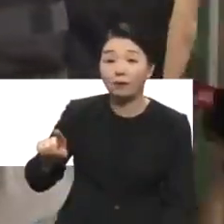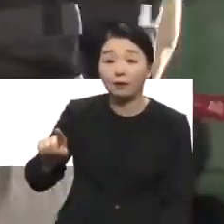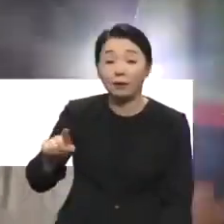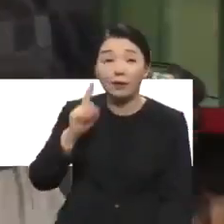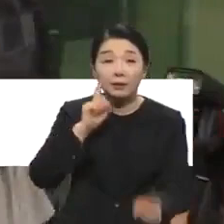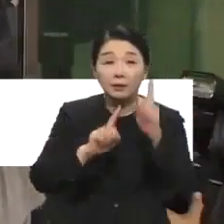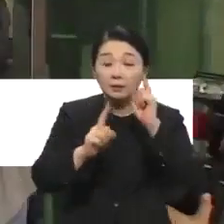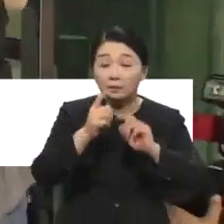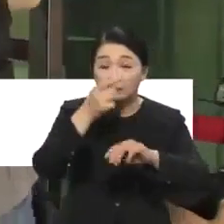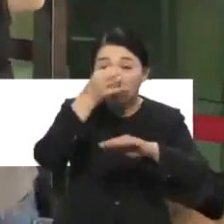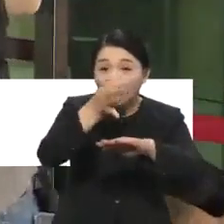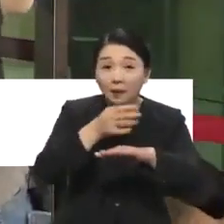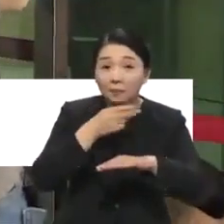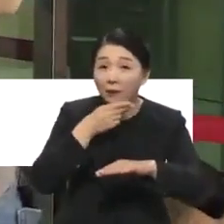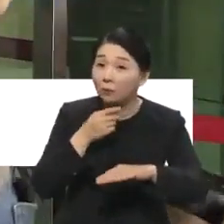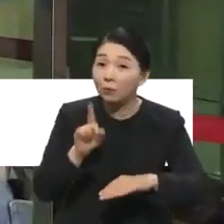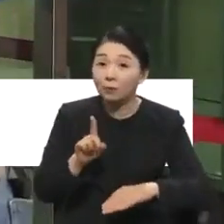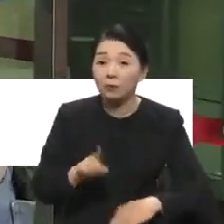없으세요?